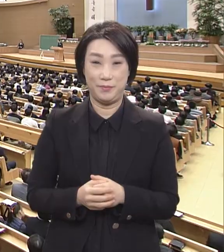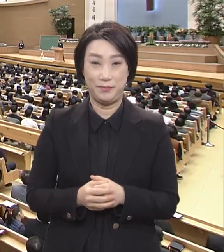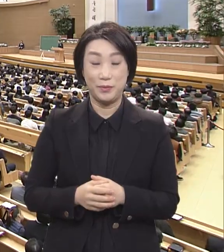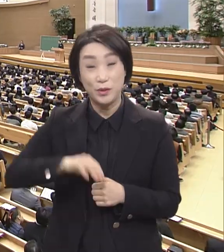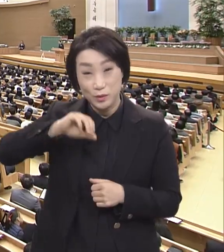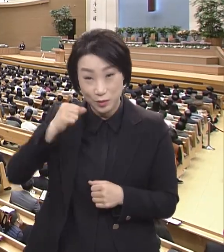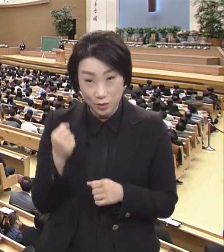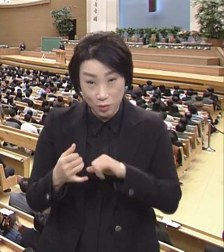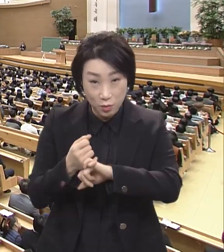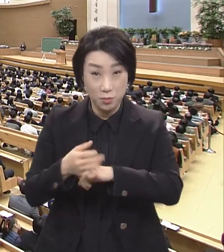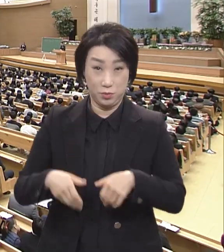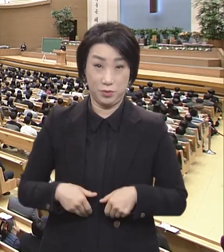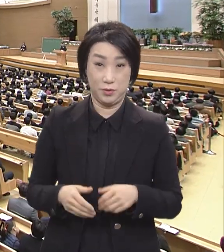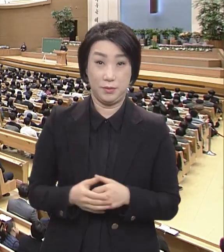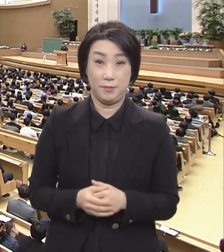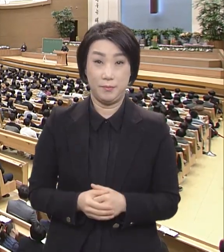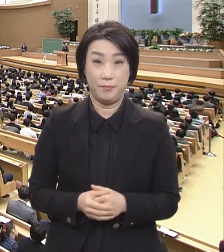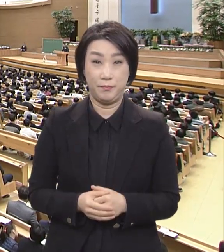잘 들어야지.